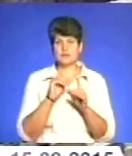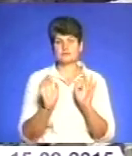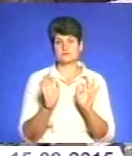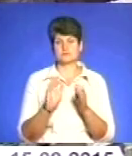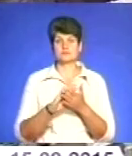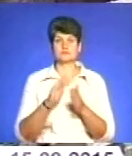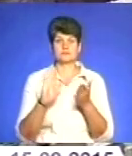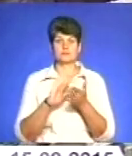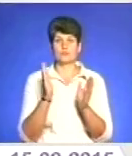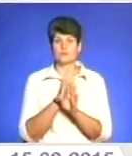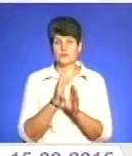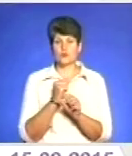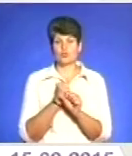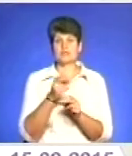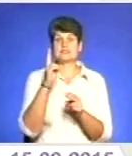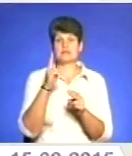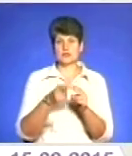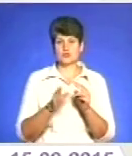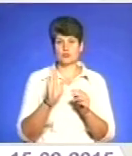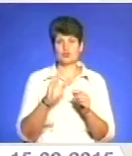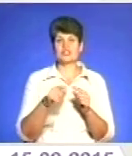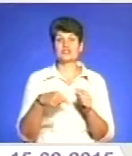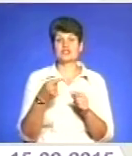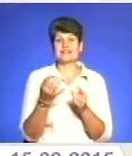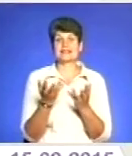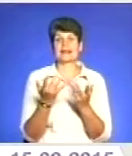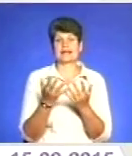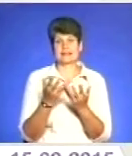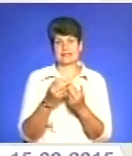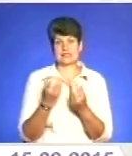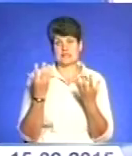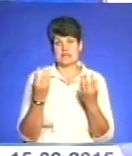умов роботи тут будуть завершені через кілька днів.